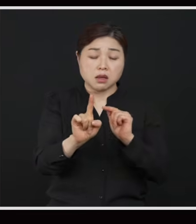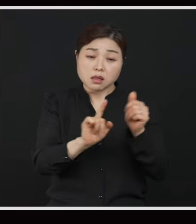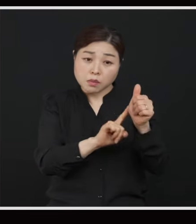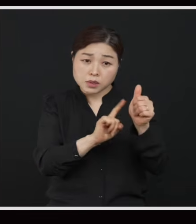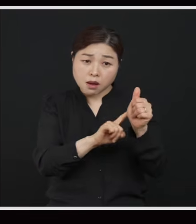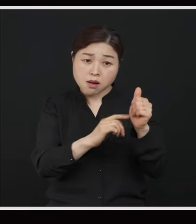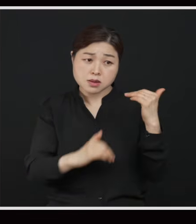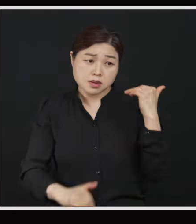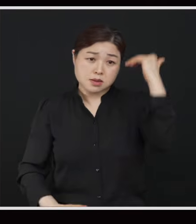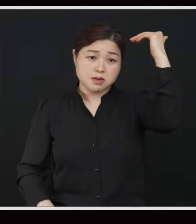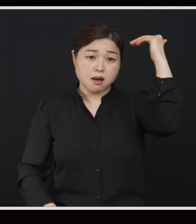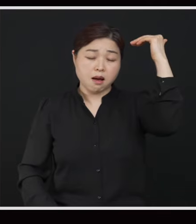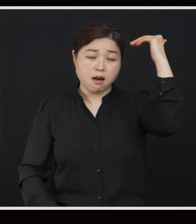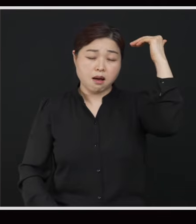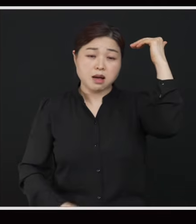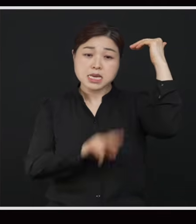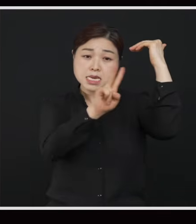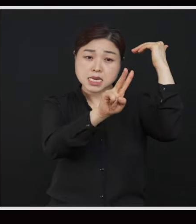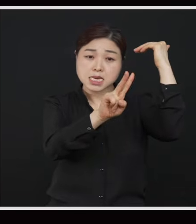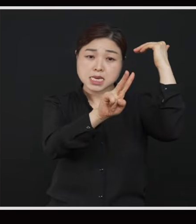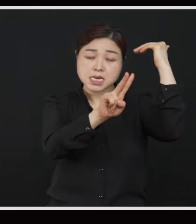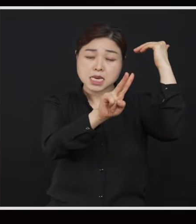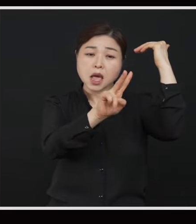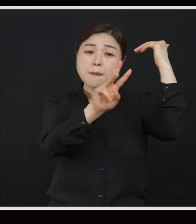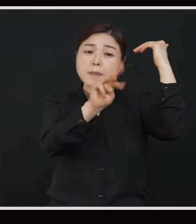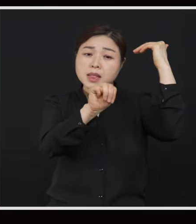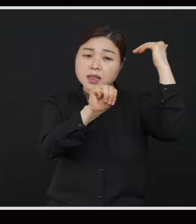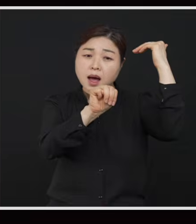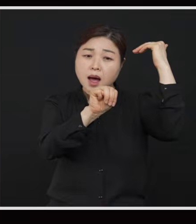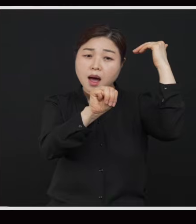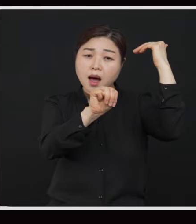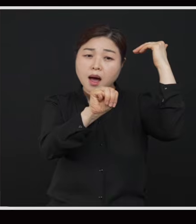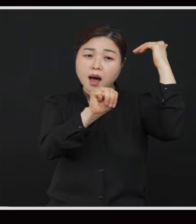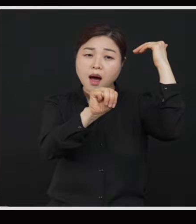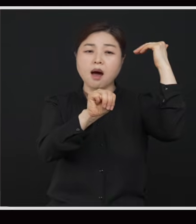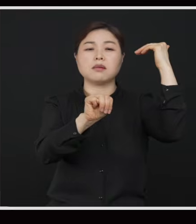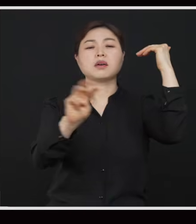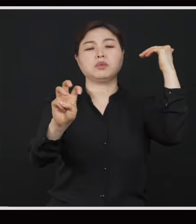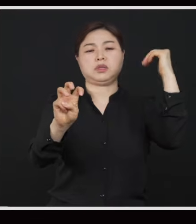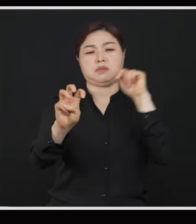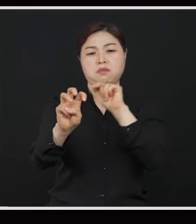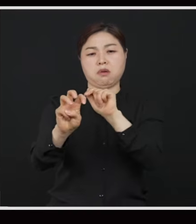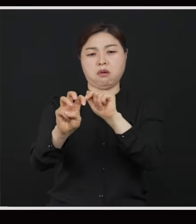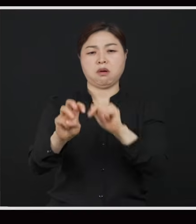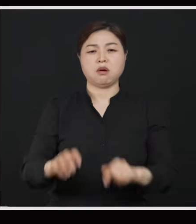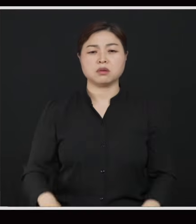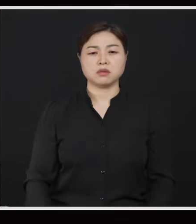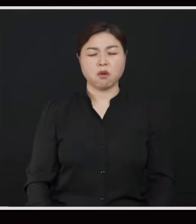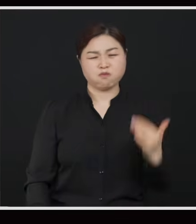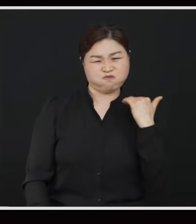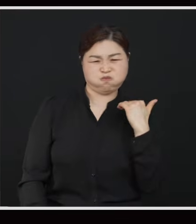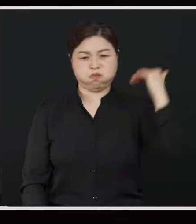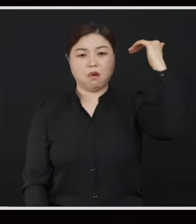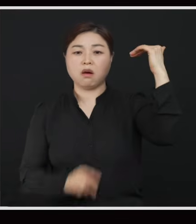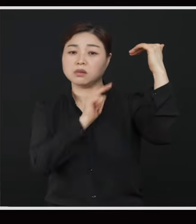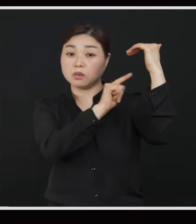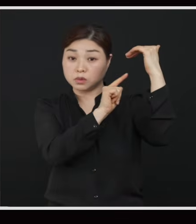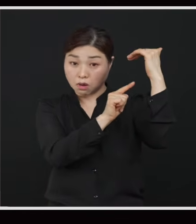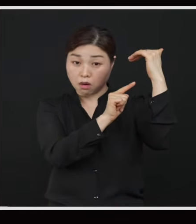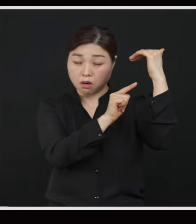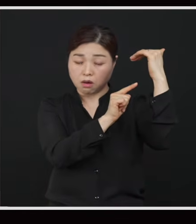키가 2m 30cm인가 하여튼 키가 무지 크고 한데 이